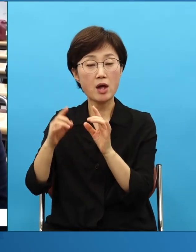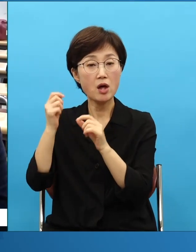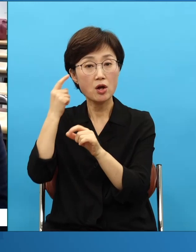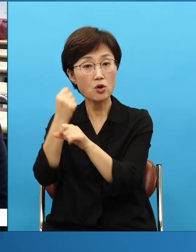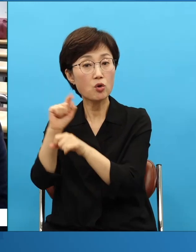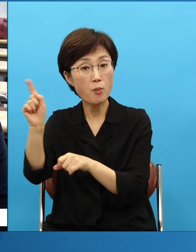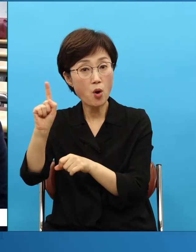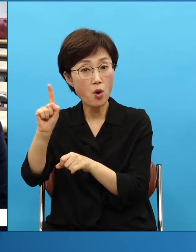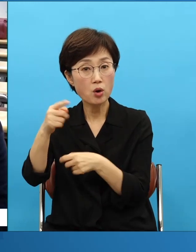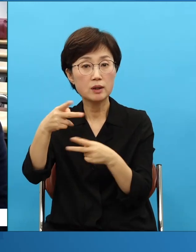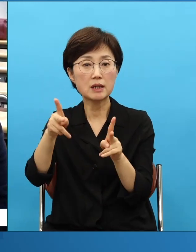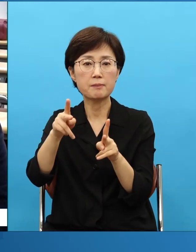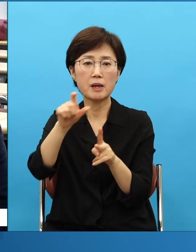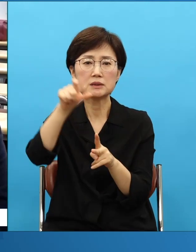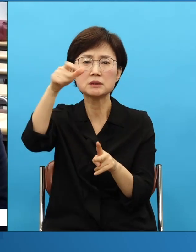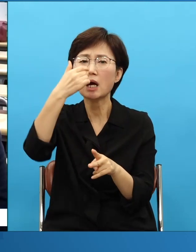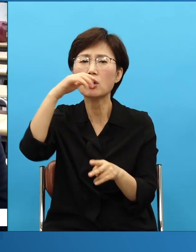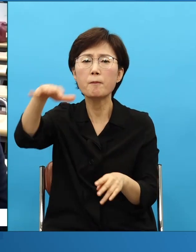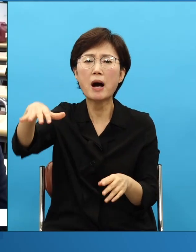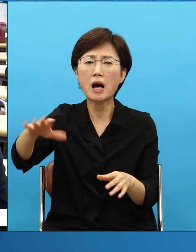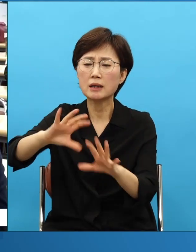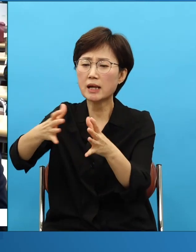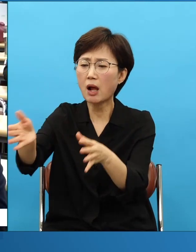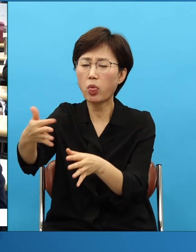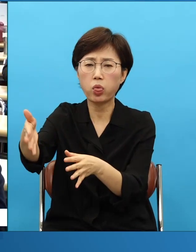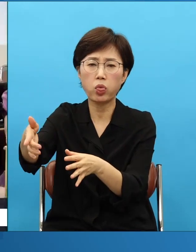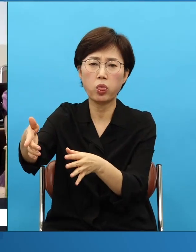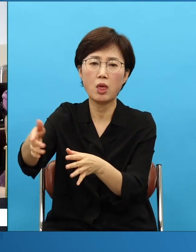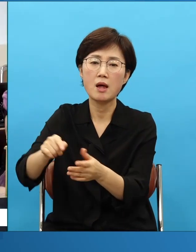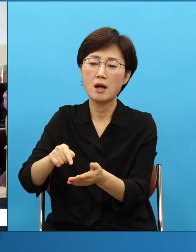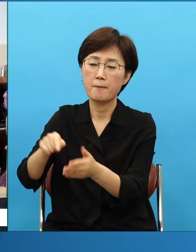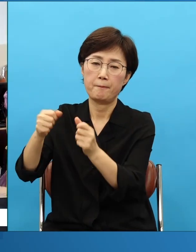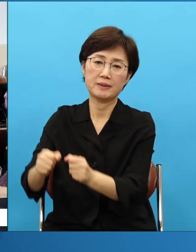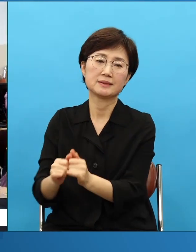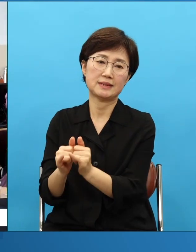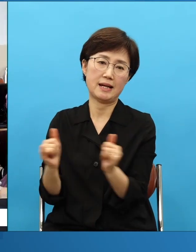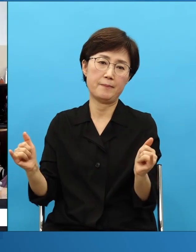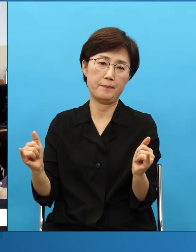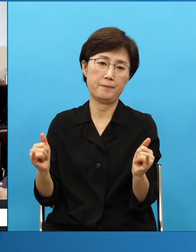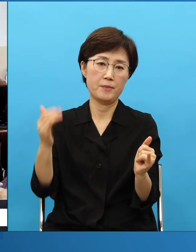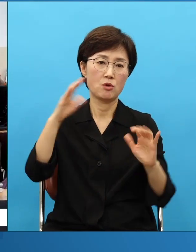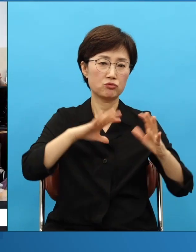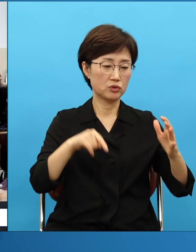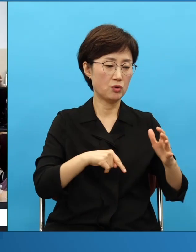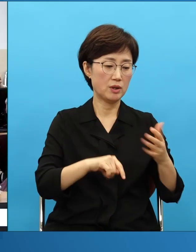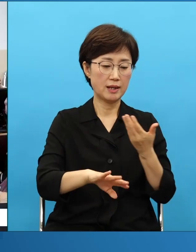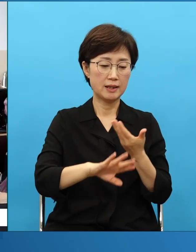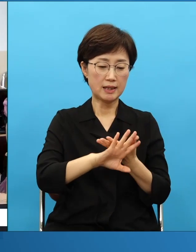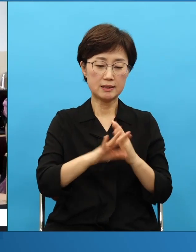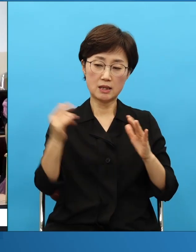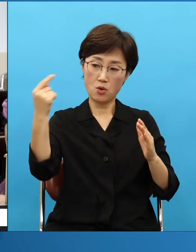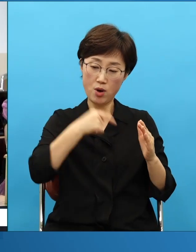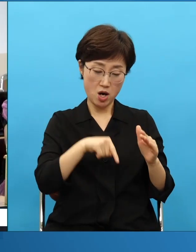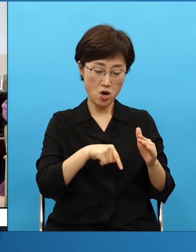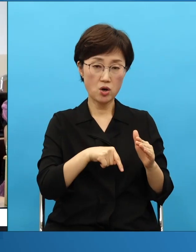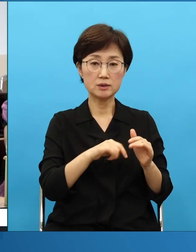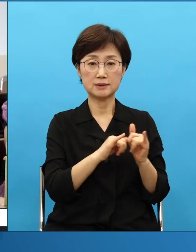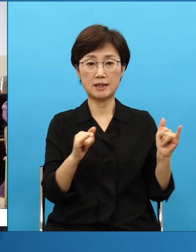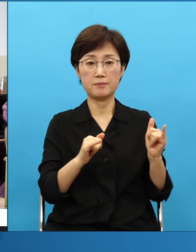해외통신연구원은 다락방 신학교가 없는 국가에 거주하는 지원자 또는 국내에 거주하는 다민족 제자를 대상으로